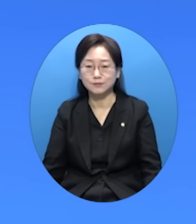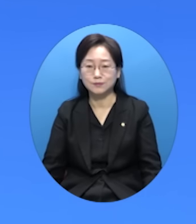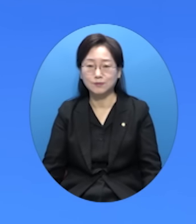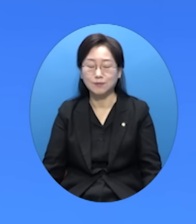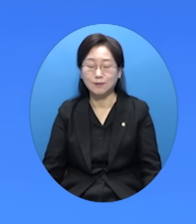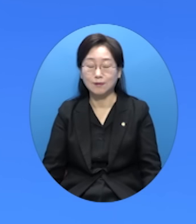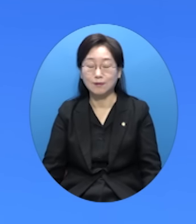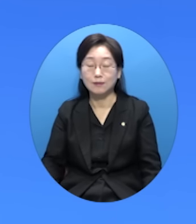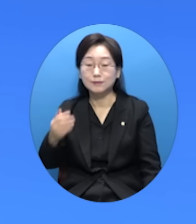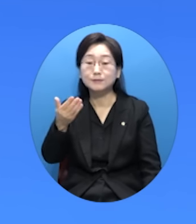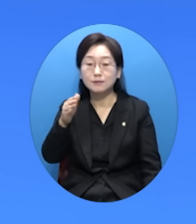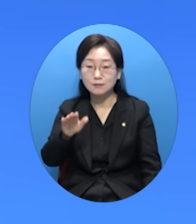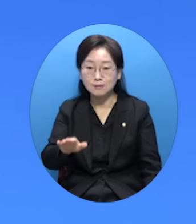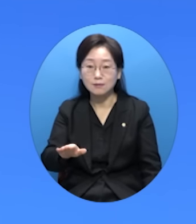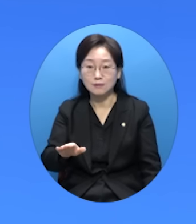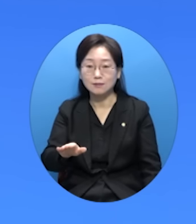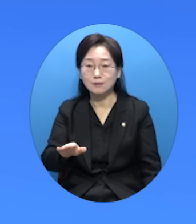그런데